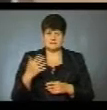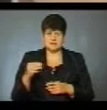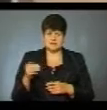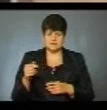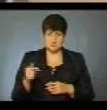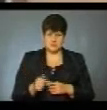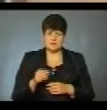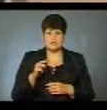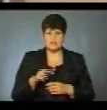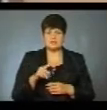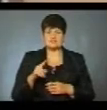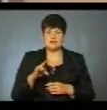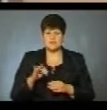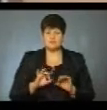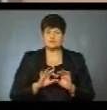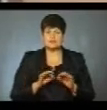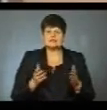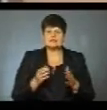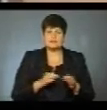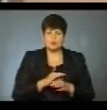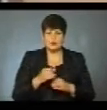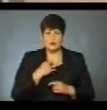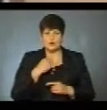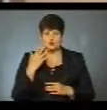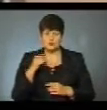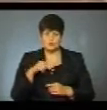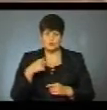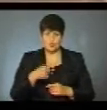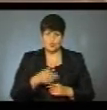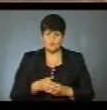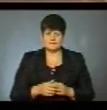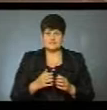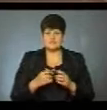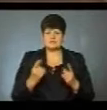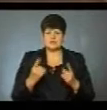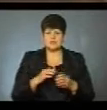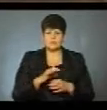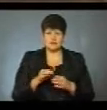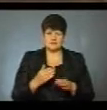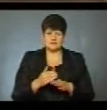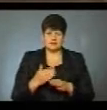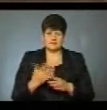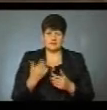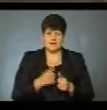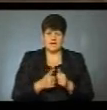гривень. Мар'яна Зварич розповіла, за які проєкти голосують цього року. Серед великих проєктів виділено вже кілька